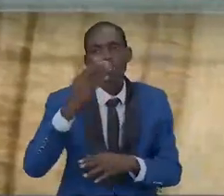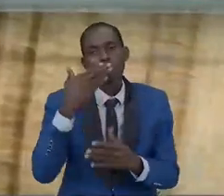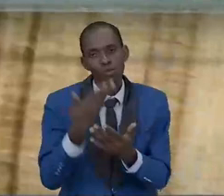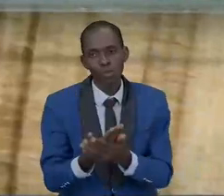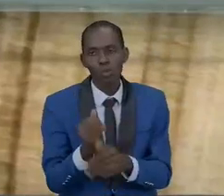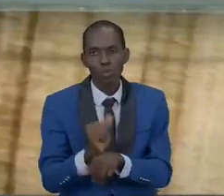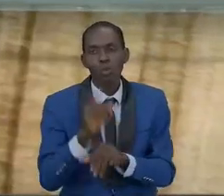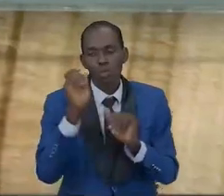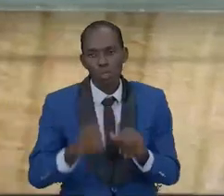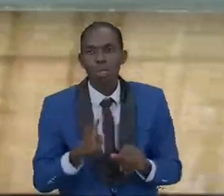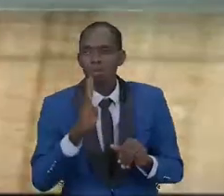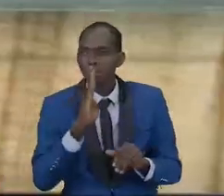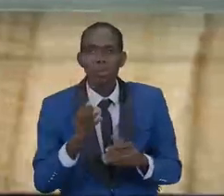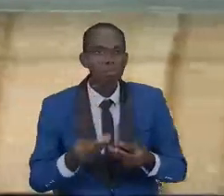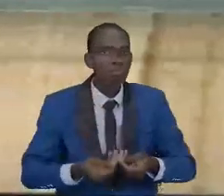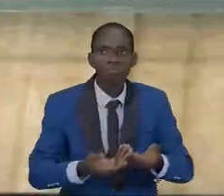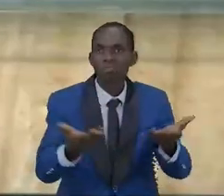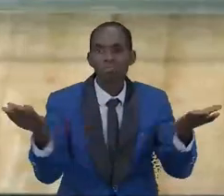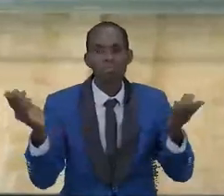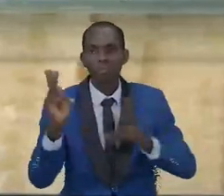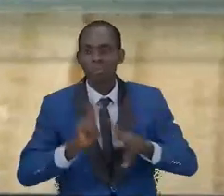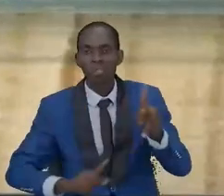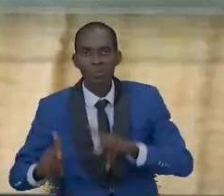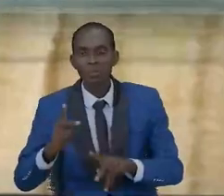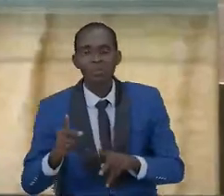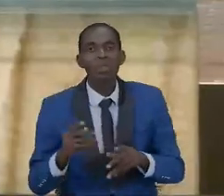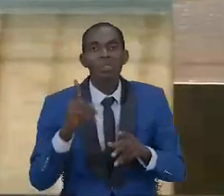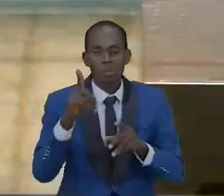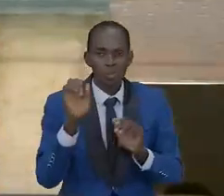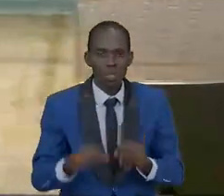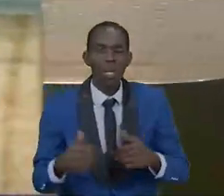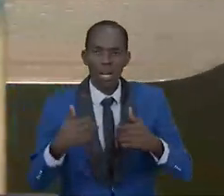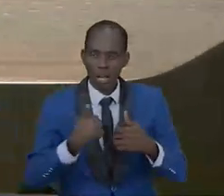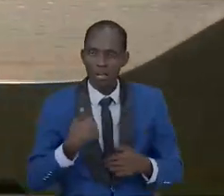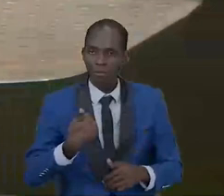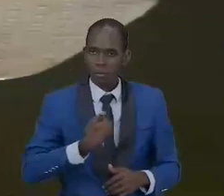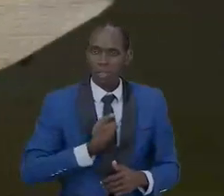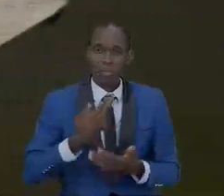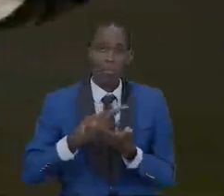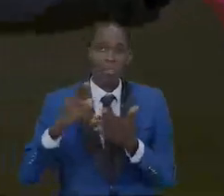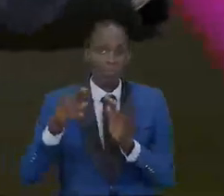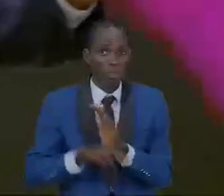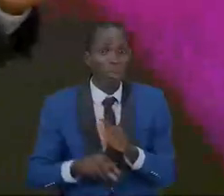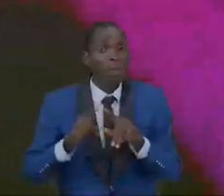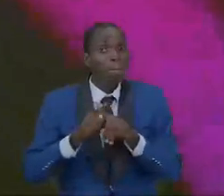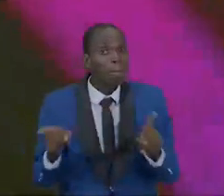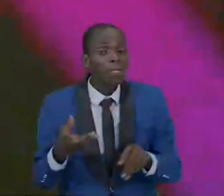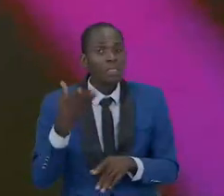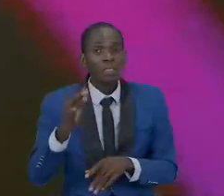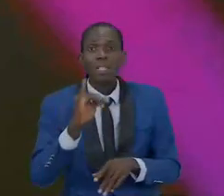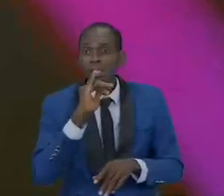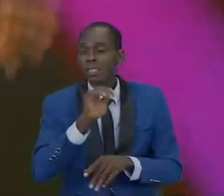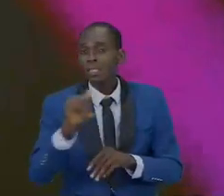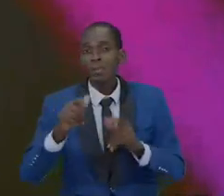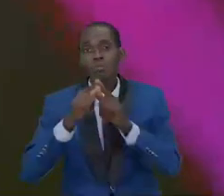tu peux être généreux tu peux être généreux tu peux avoir l'agiture de soi cependant il y a un fossé